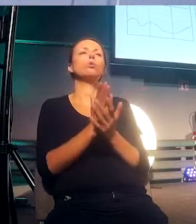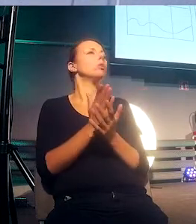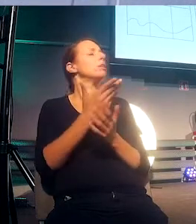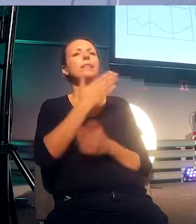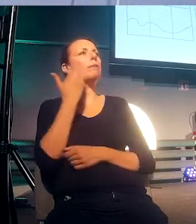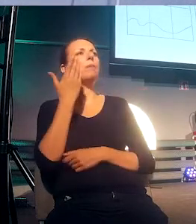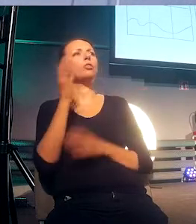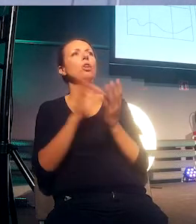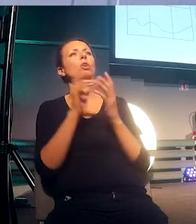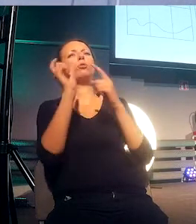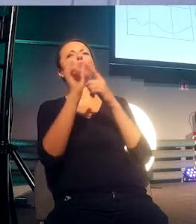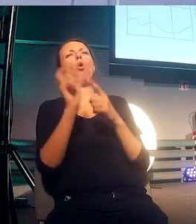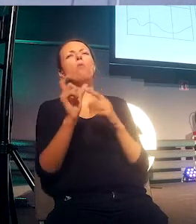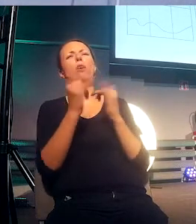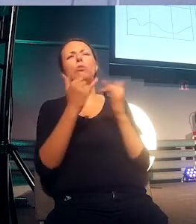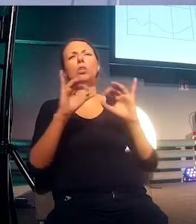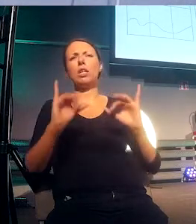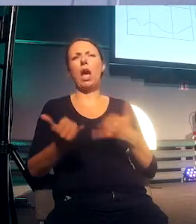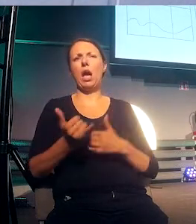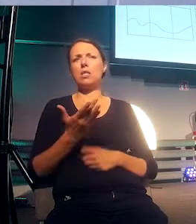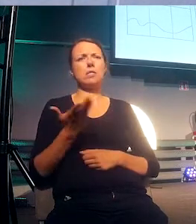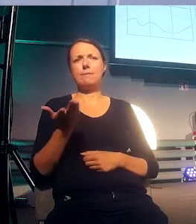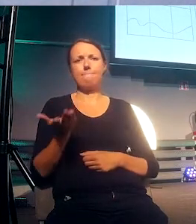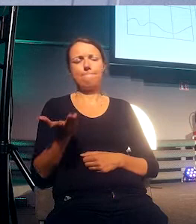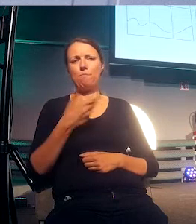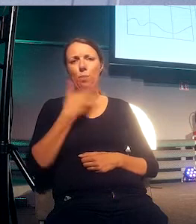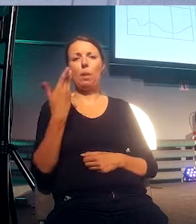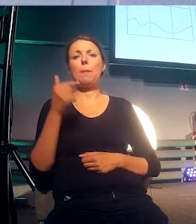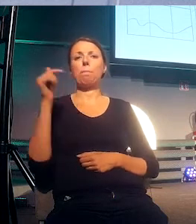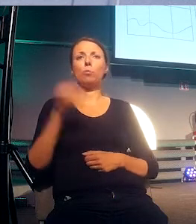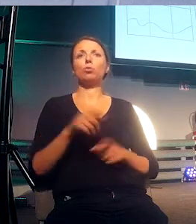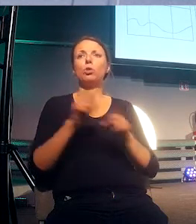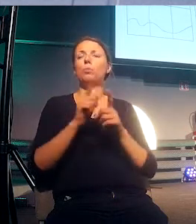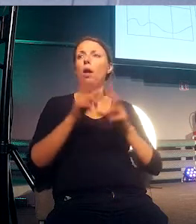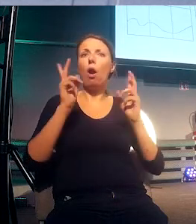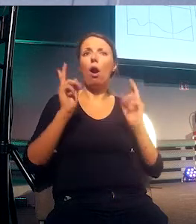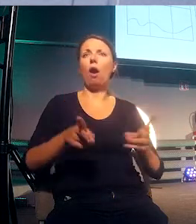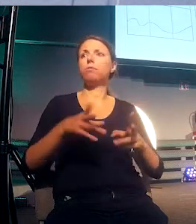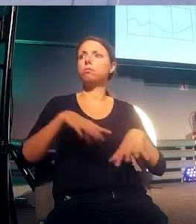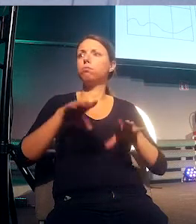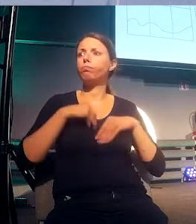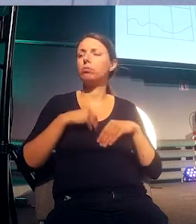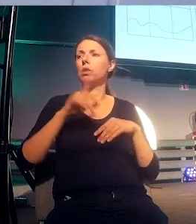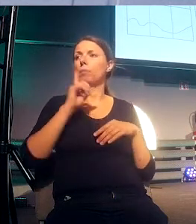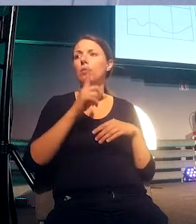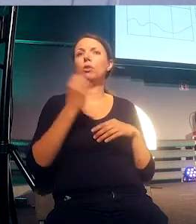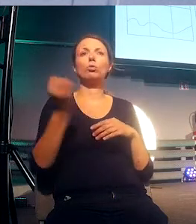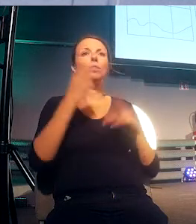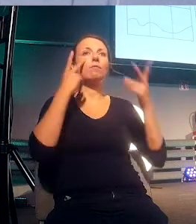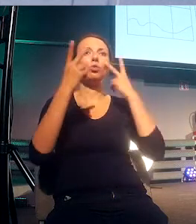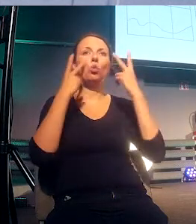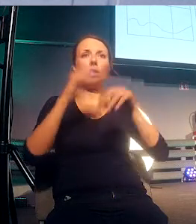tak wielu w społeczeństwie. Kiedy jakby zaakceptujemy ten fakt i zaczniemy używać prostych metod